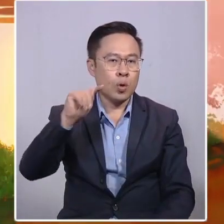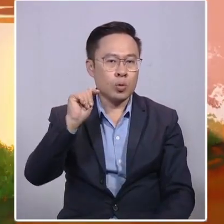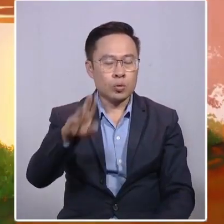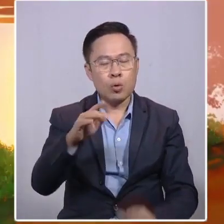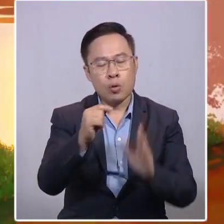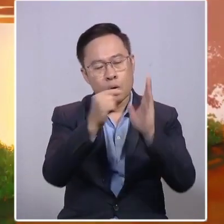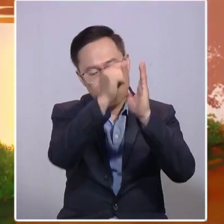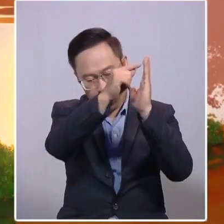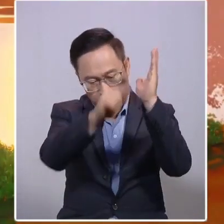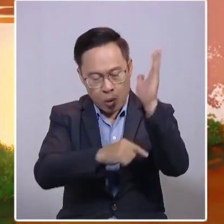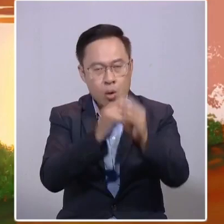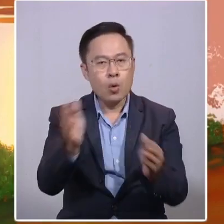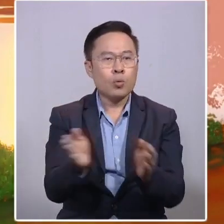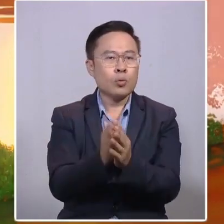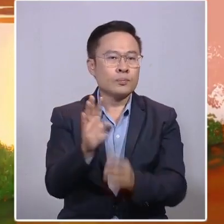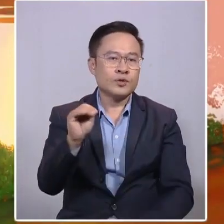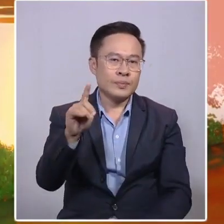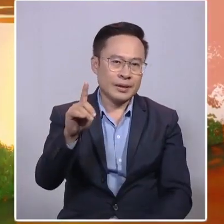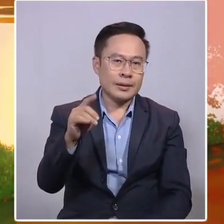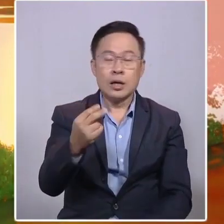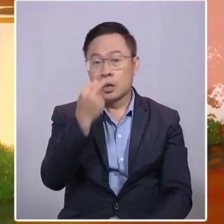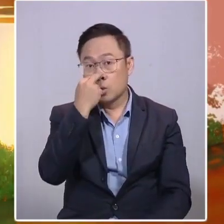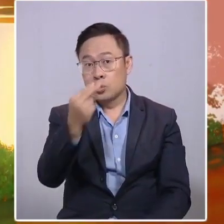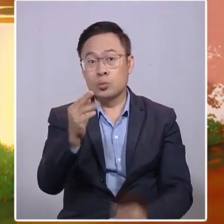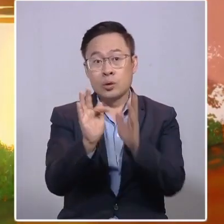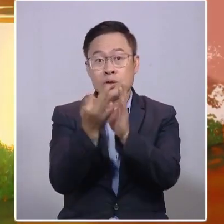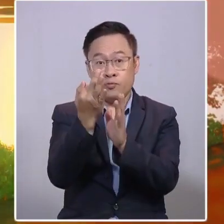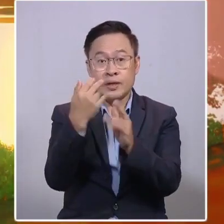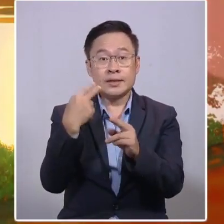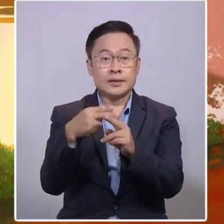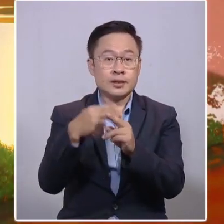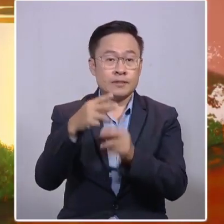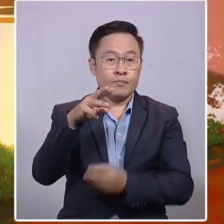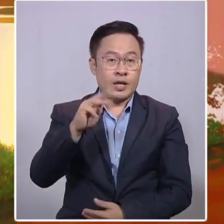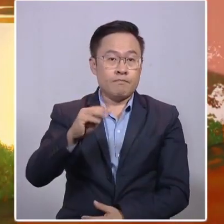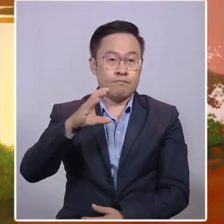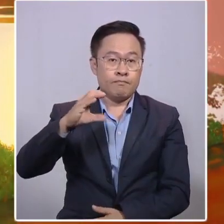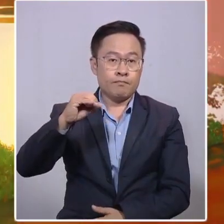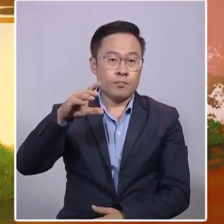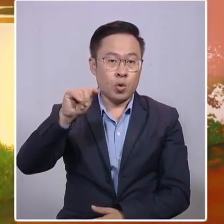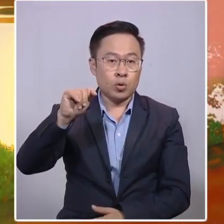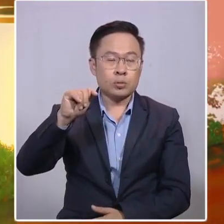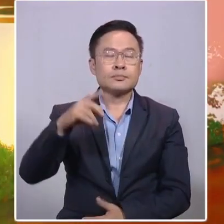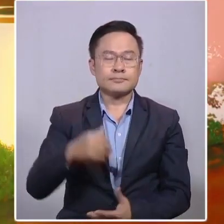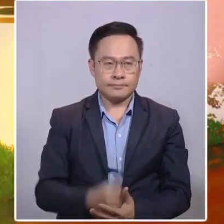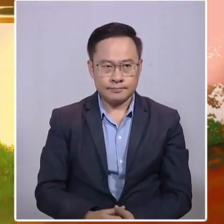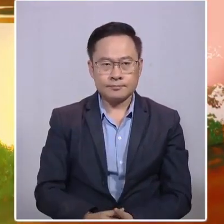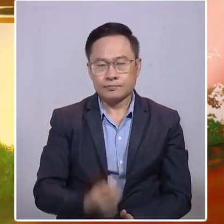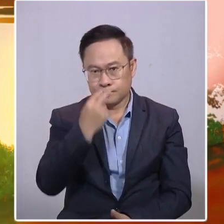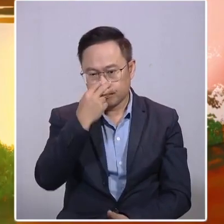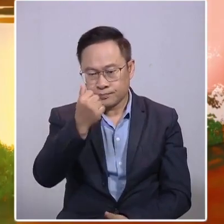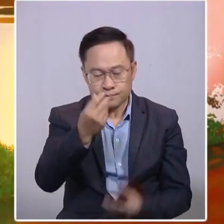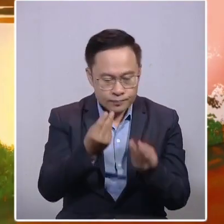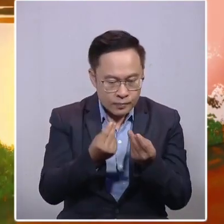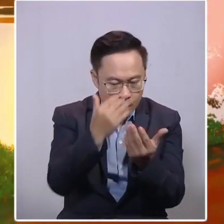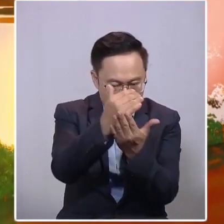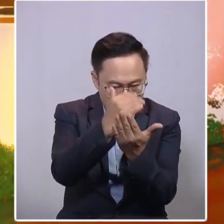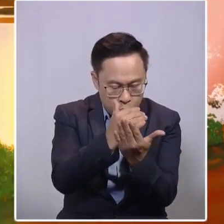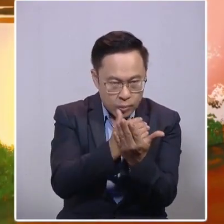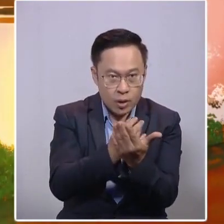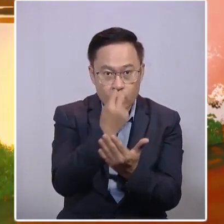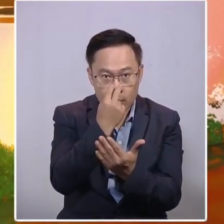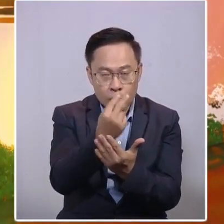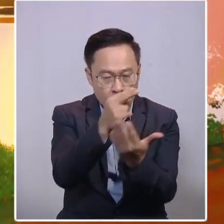41สถานีหรือว่าจะติดตามในFacebookก็ได้นะครับเข้าไปที่ MCOTทั่วไทยก็สามารถติดตามรายละเอียดความเคลื่อนไหวของกิจกรรม